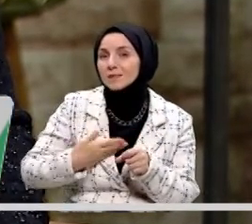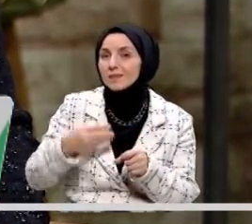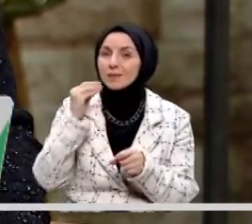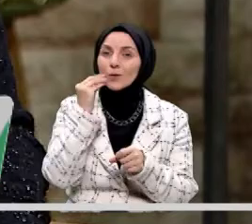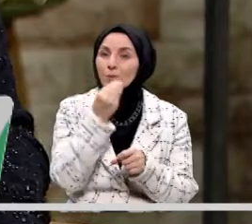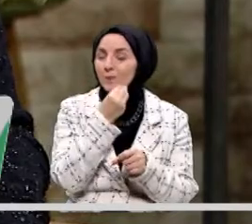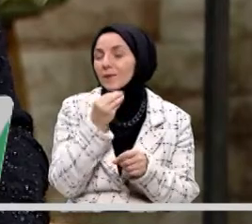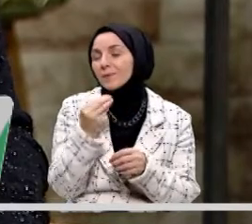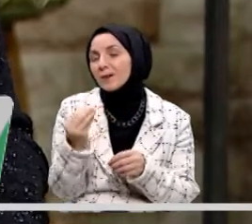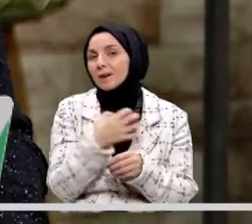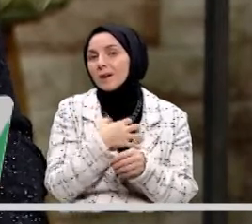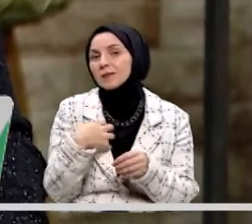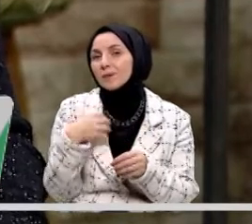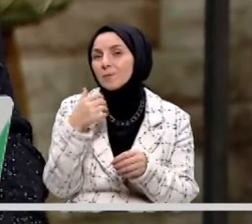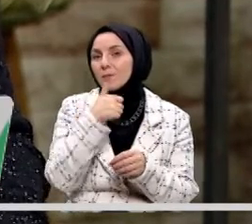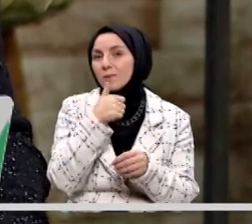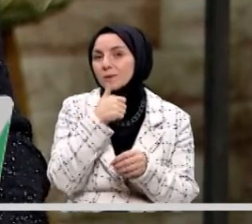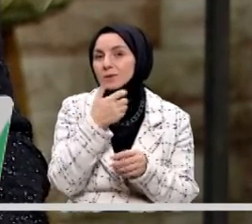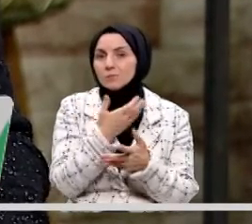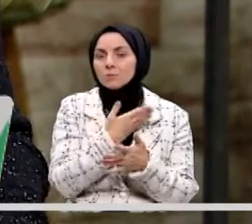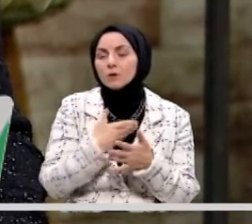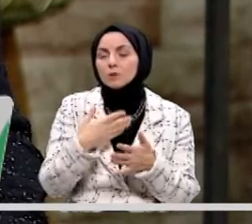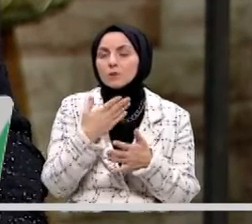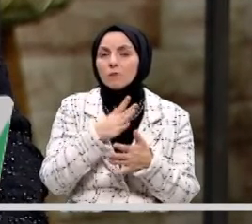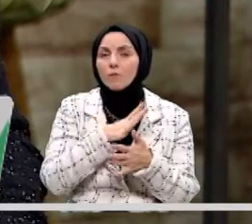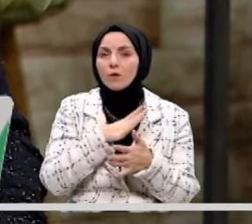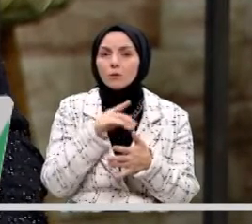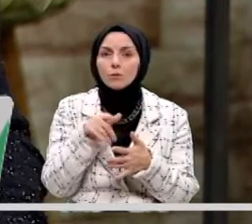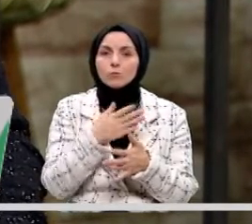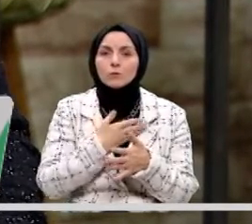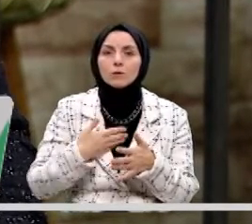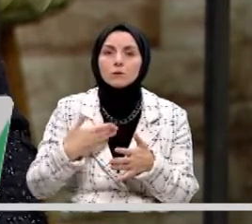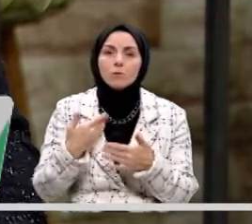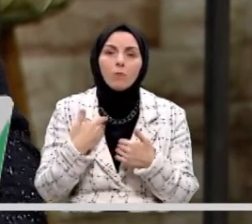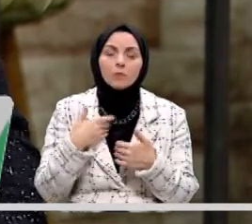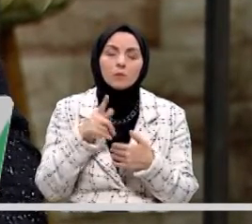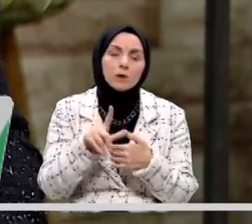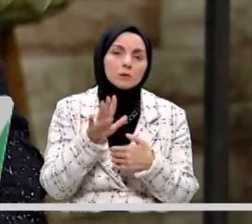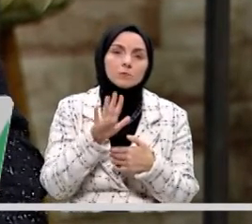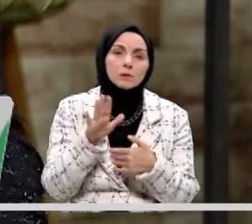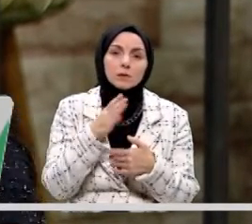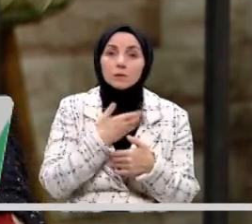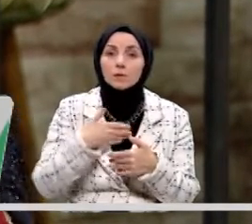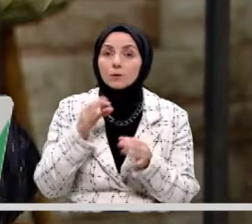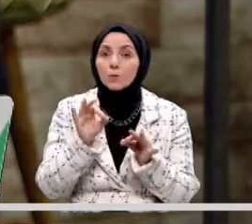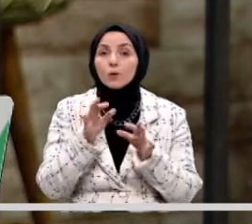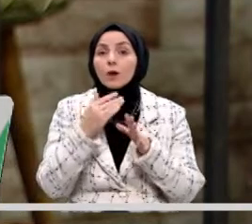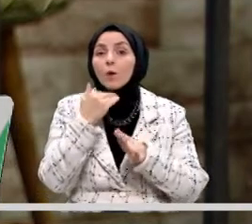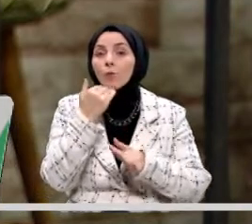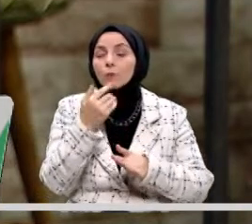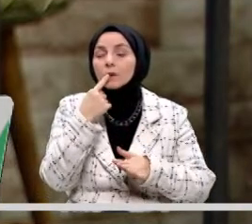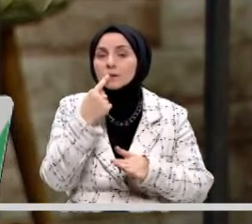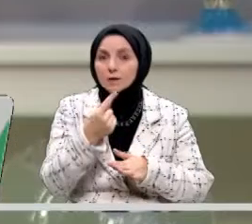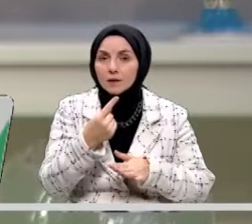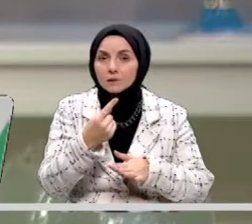düşünmüyor ya Benim Annem babamın sevgisi var ailemi sevgisi var bunu sevgisi bana şu an niye olsun ki sevgi böyle mi oluşur diye oturup Bu